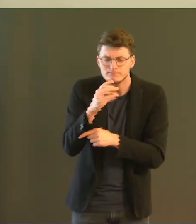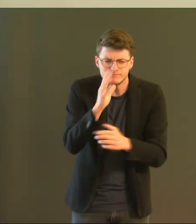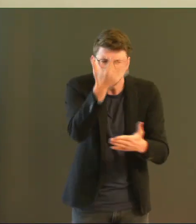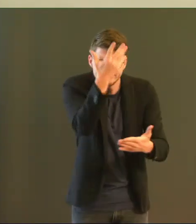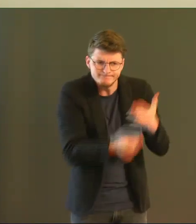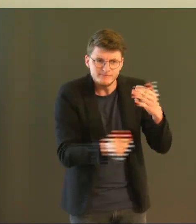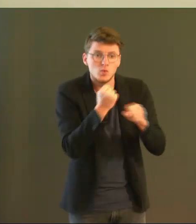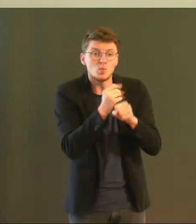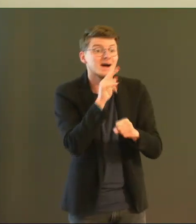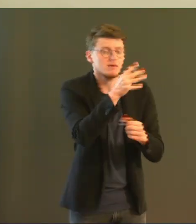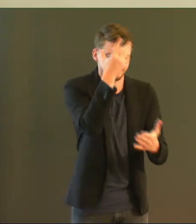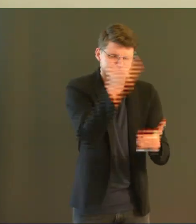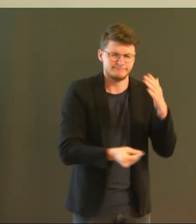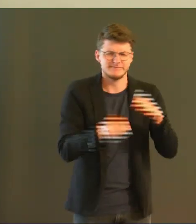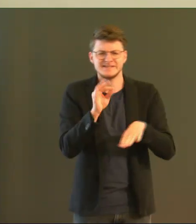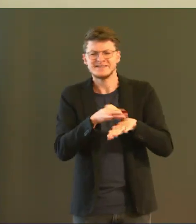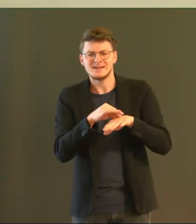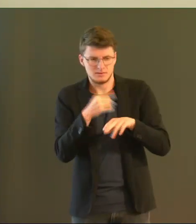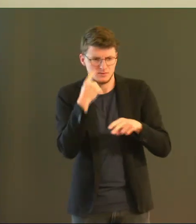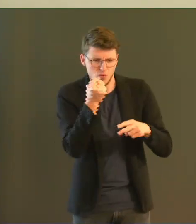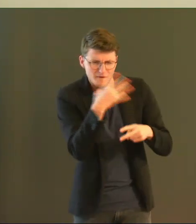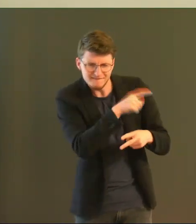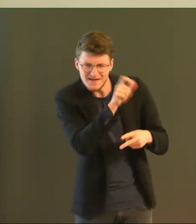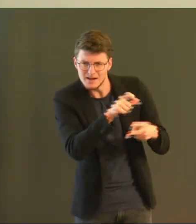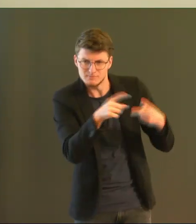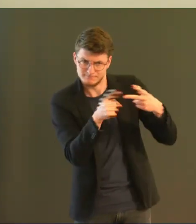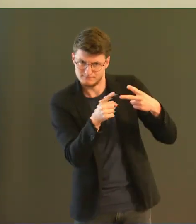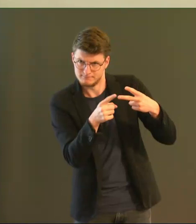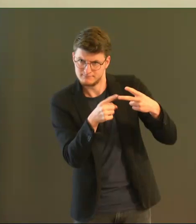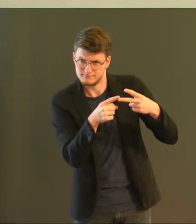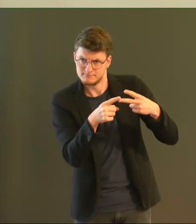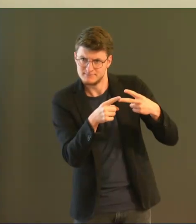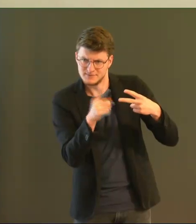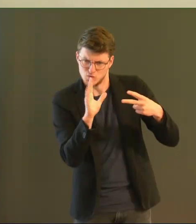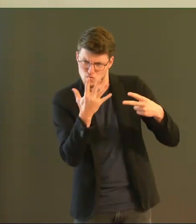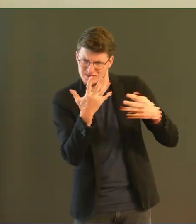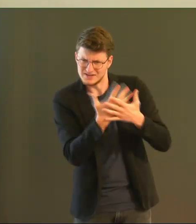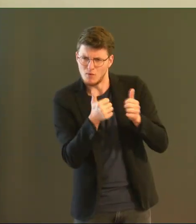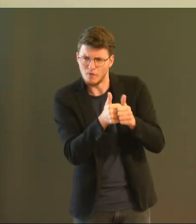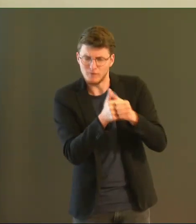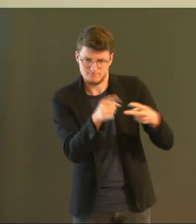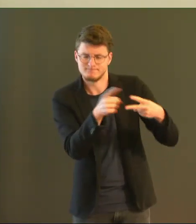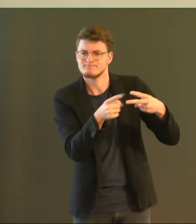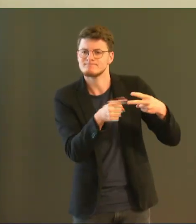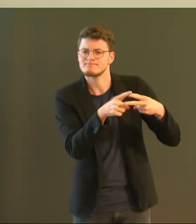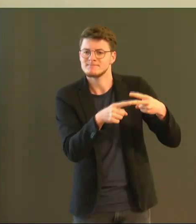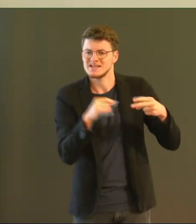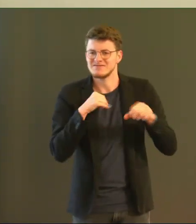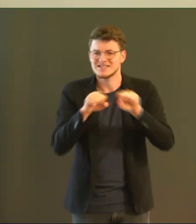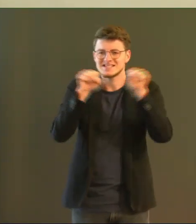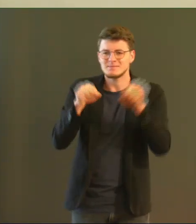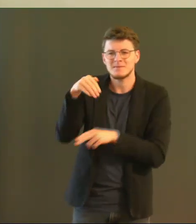driss himmes de l'anarcho brebis bédard qui ne braque d'autisme indiquent ce livre d'art rock the basis